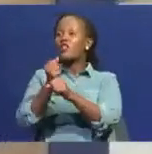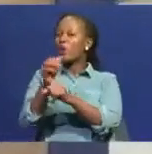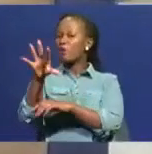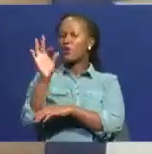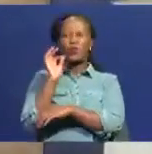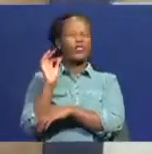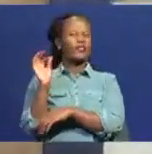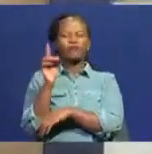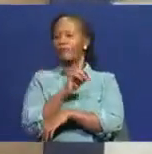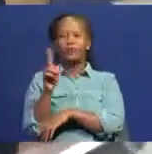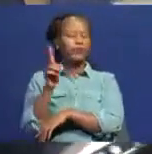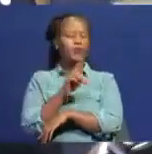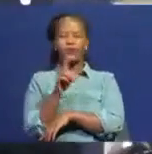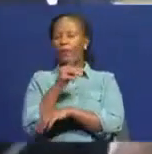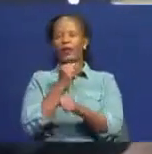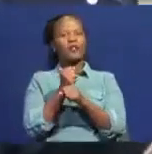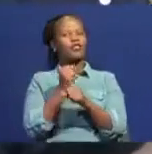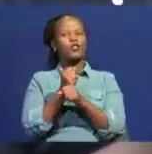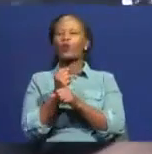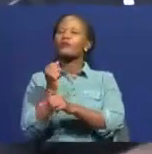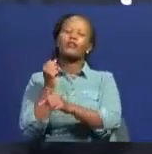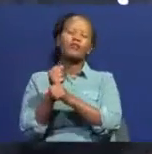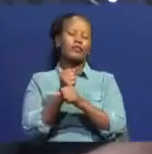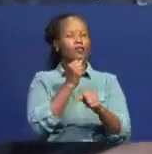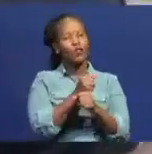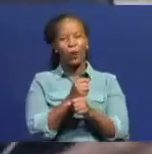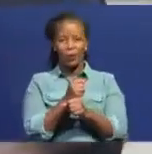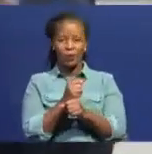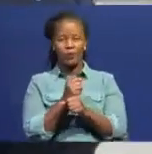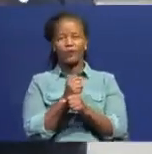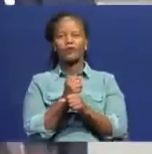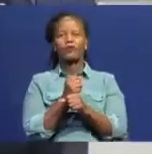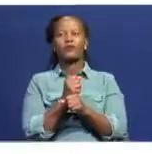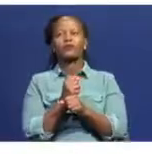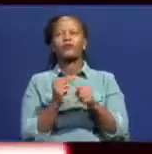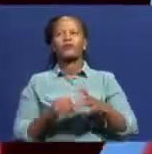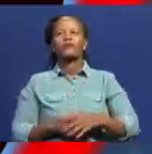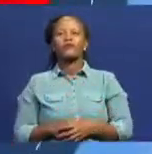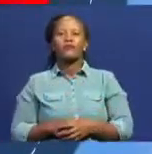Kazi ni kazi. Habari ndio hiyo. Hadi makala yajayo ya kazi ni kazi.